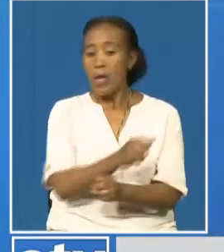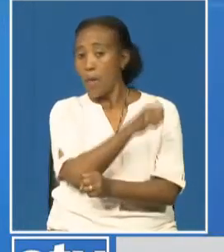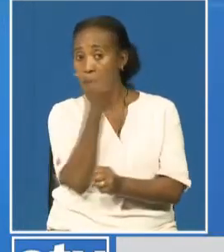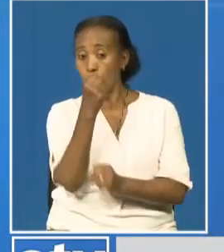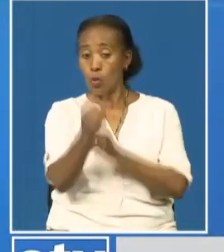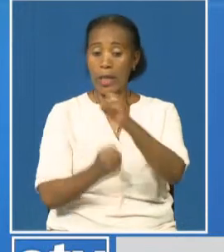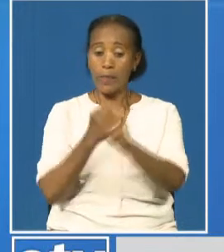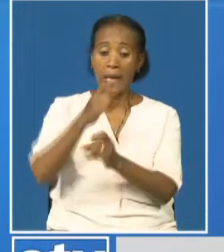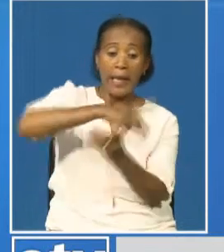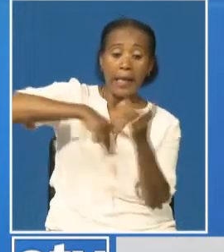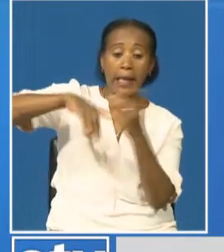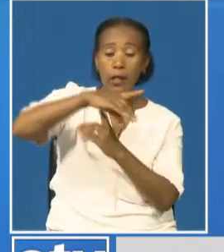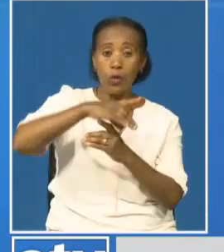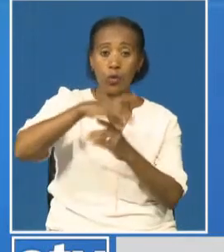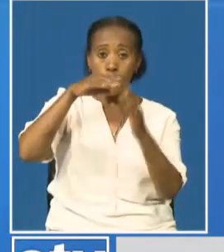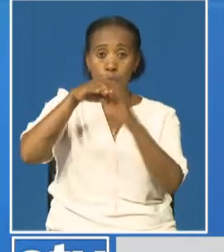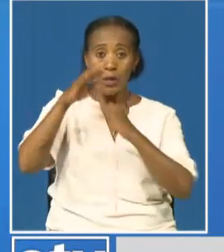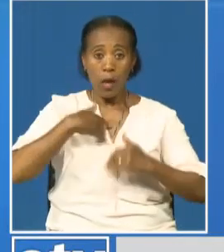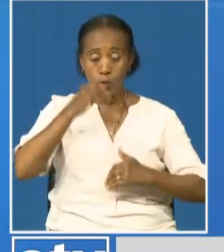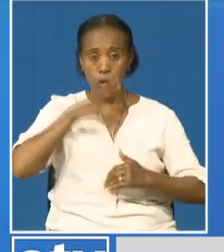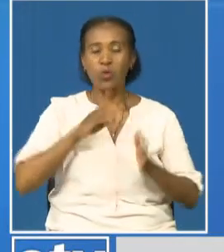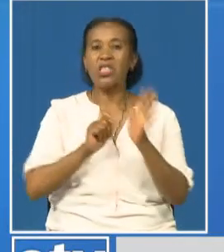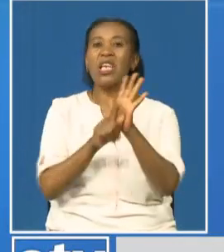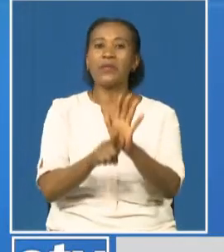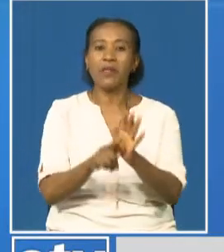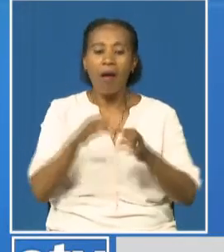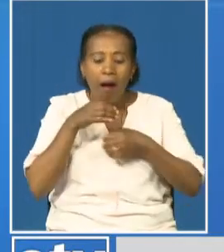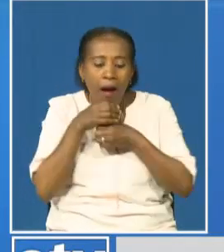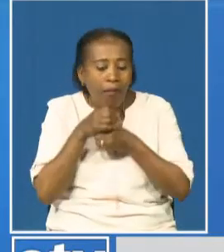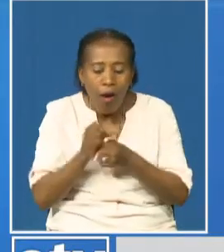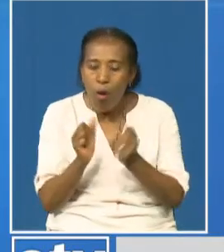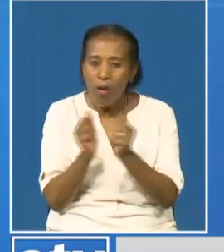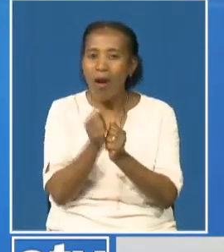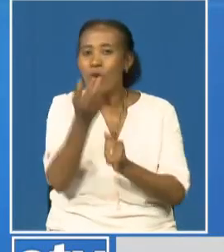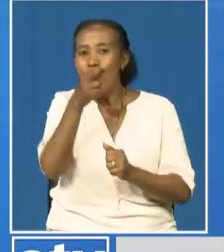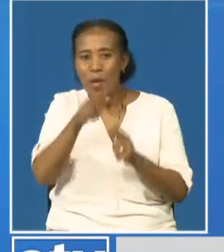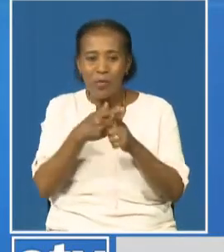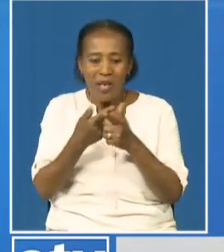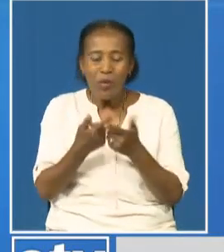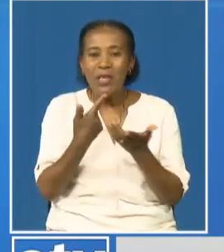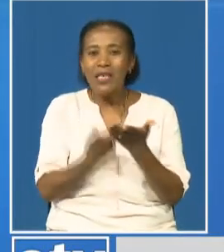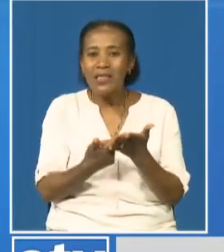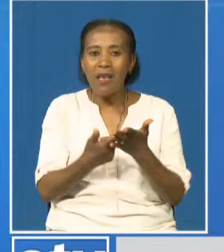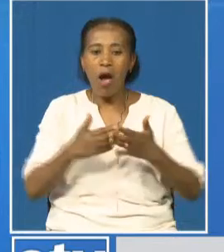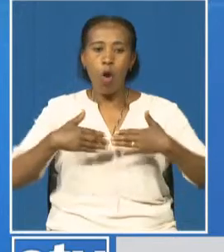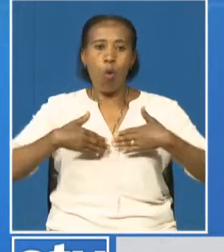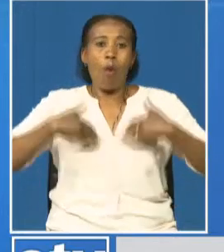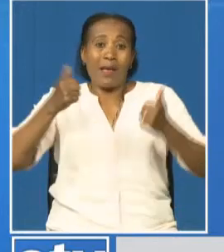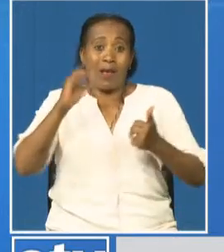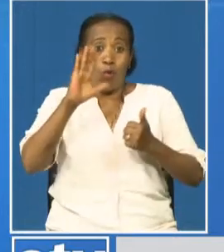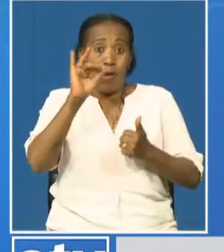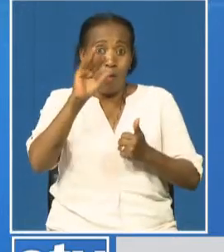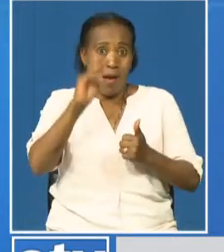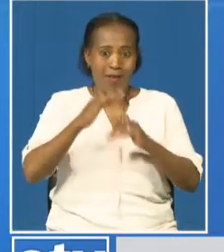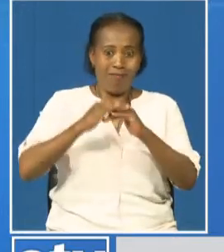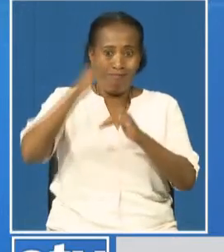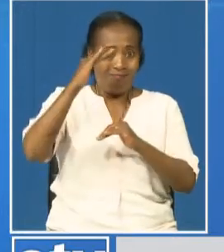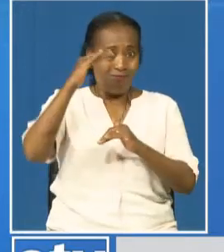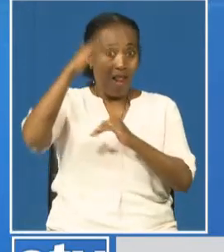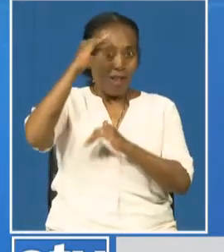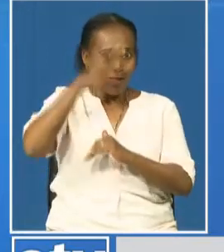በሌሎች የድሜ ክልሎች ውስጥ ካሉ ሰዎች ለምሳሌ ከአረጋውያን ጋር ወይም ደግሞ ከዛ ከጎልማሶች ወይም ከዋቂዎች